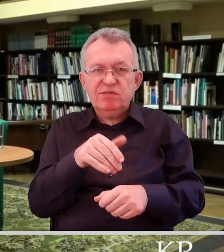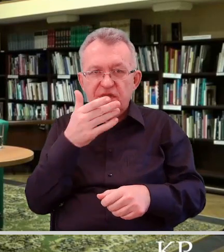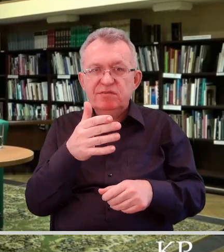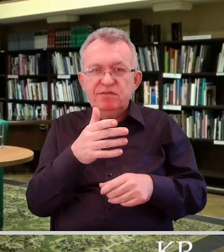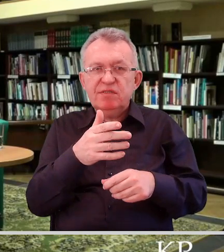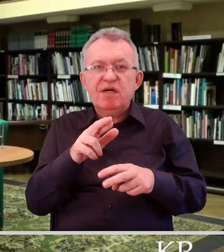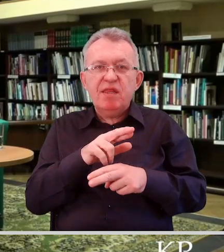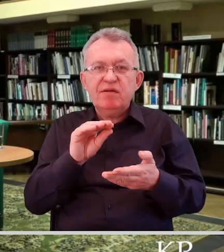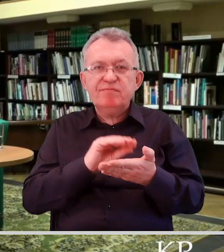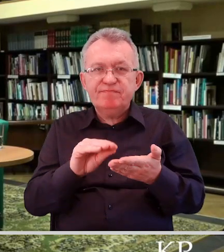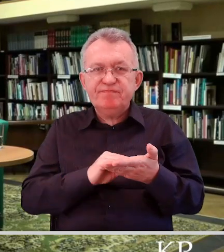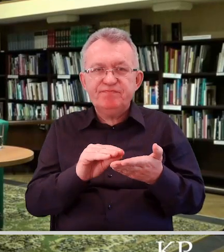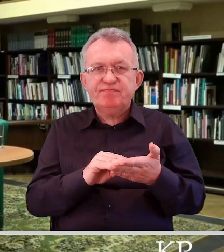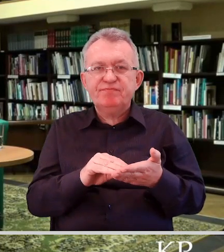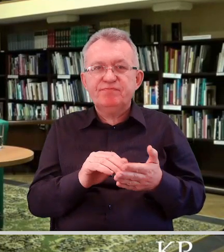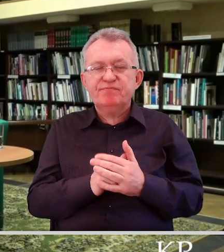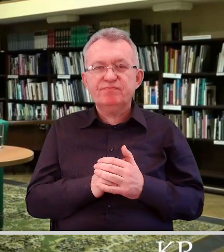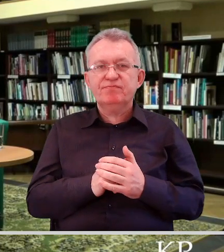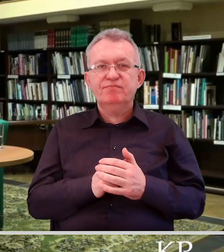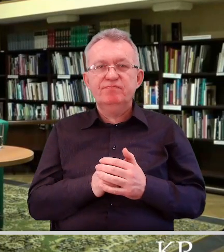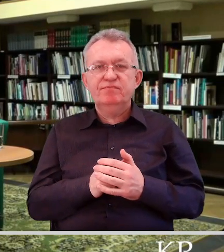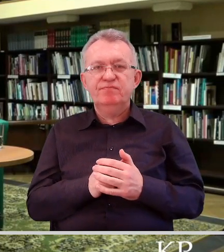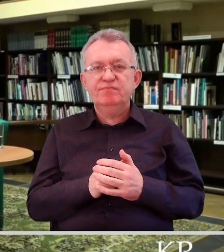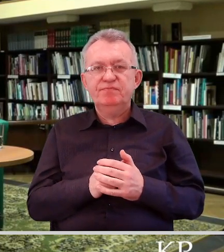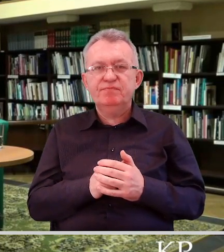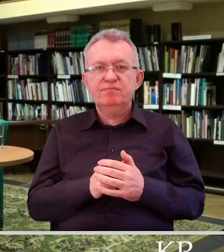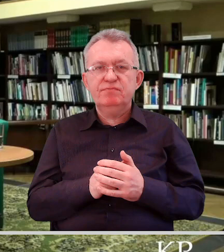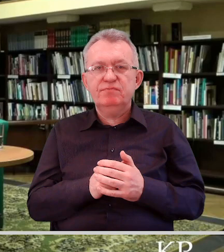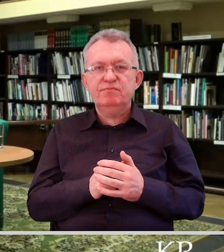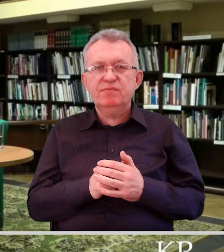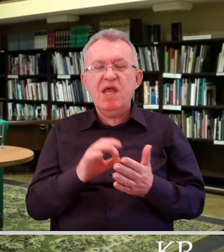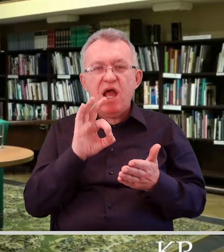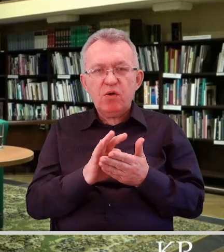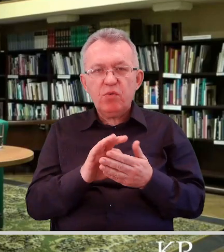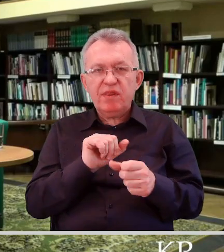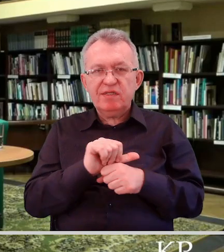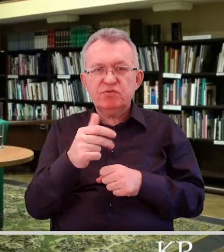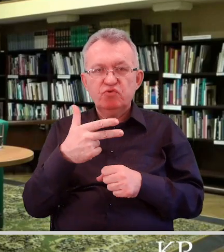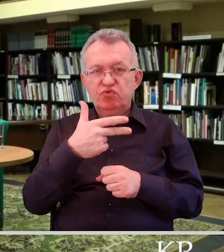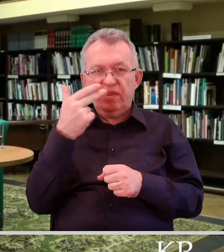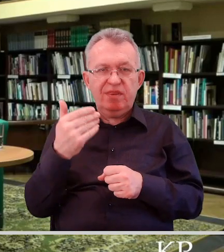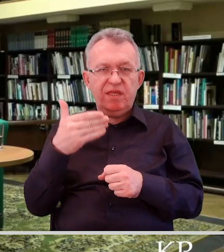radę pisarkom tu z nami? No akurat tak się składa, że 3 dni temu